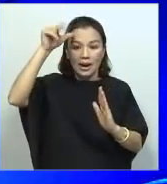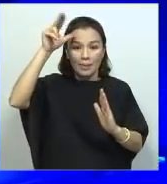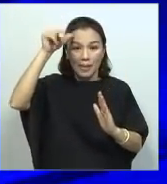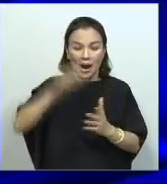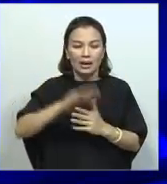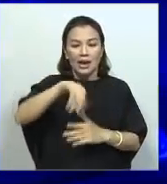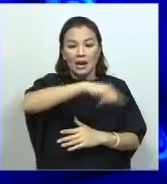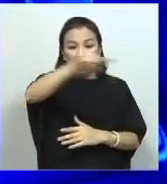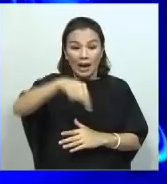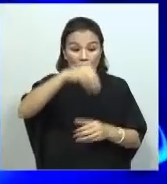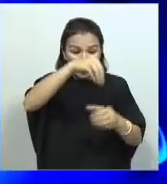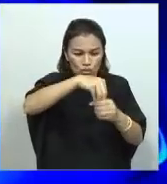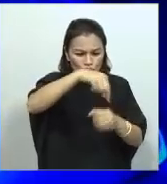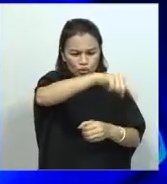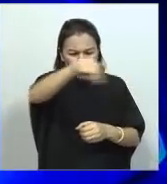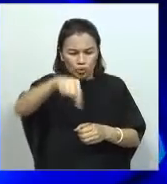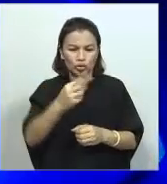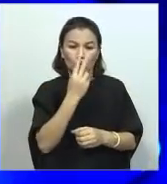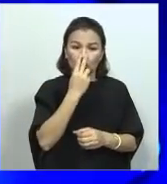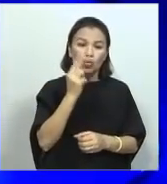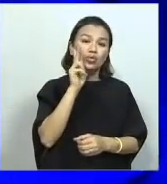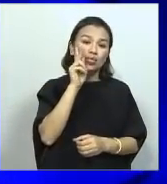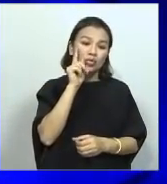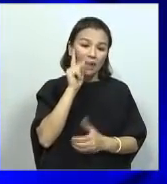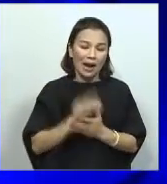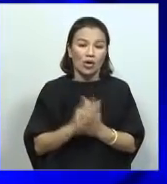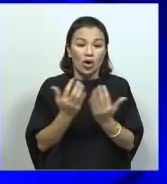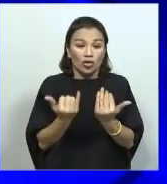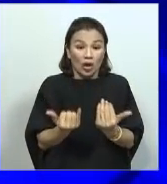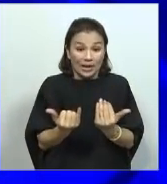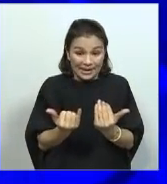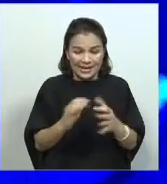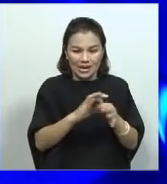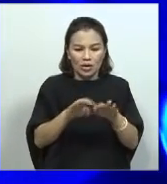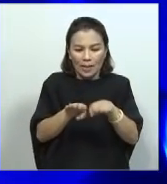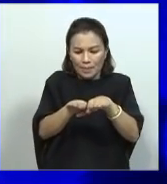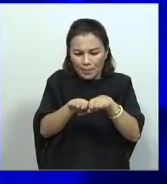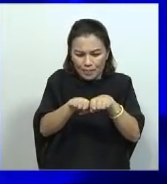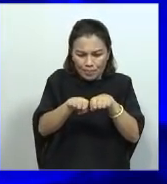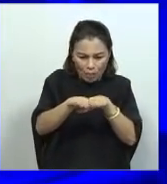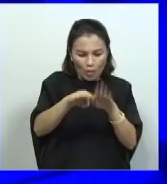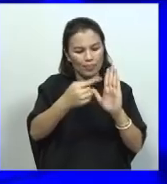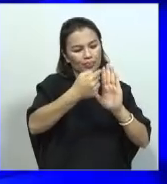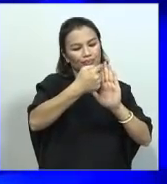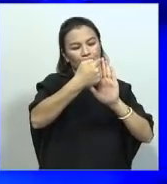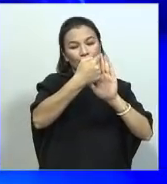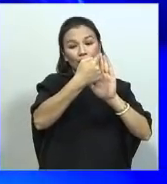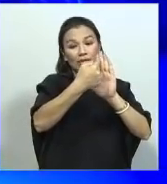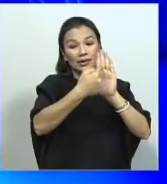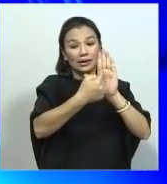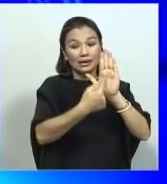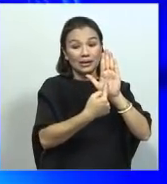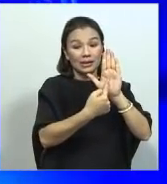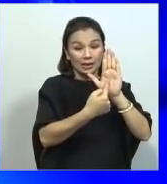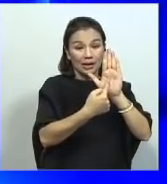ก็ขอให้ประชาชนติดตามสถานการณ์นะคะล่าสุดเนี่ยพบว่าเป็นการเคลื่อนตัวของกลุ่มรอยเลื่อนพะเยารอยเลื่อนเดียวกับที่เคย